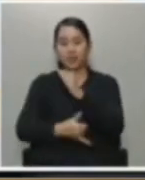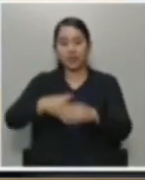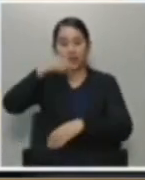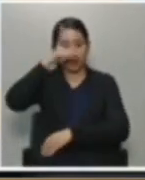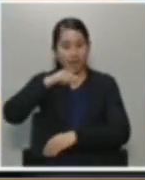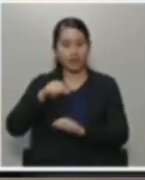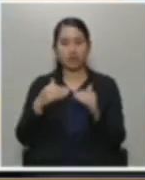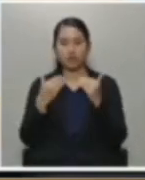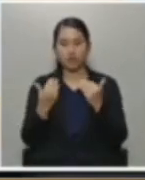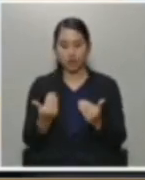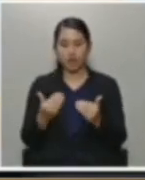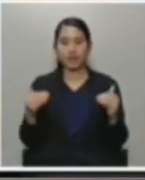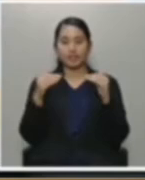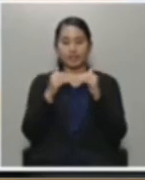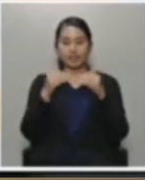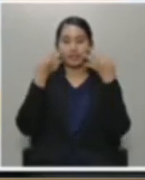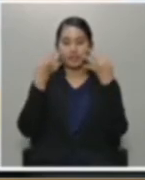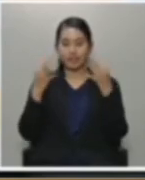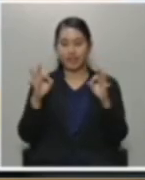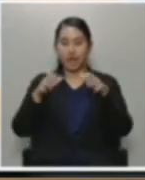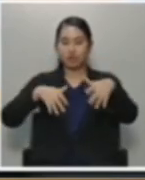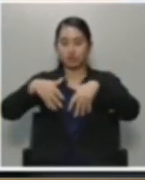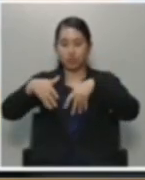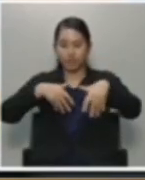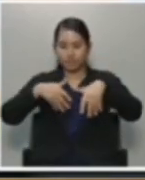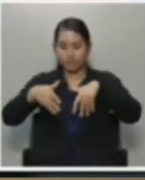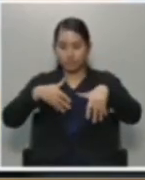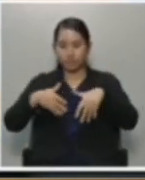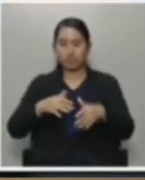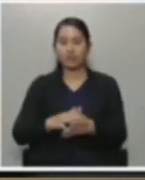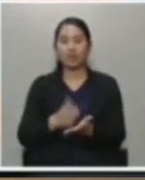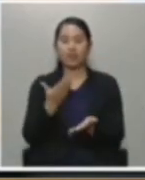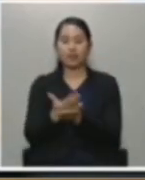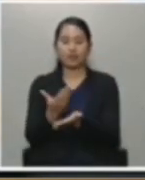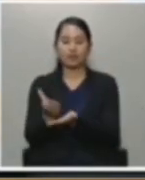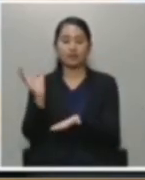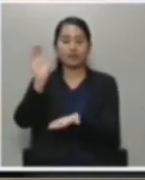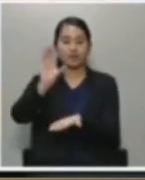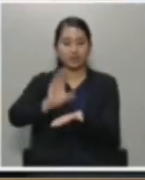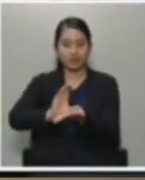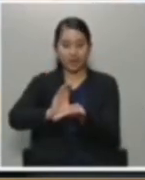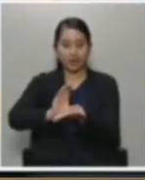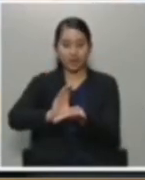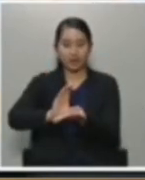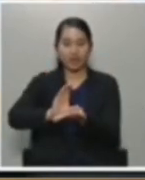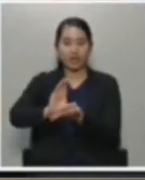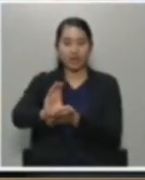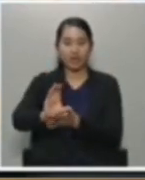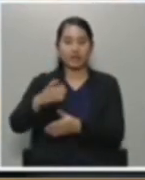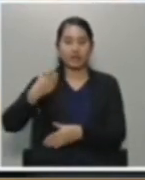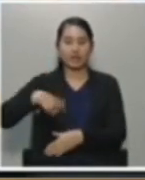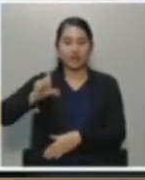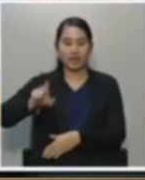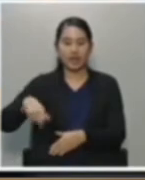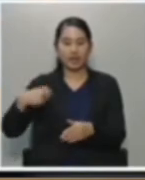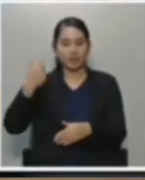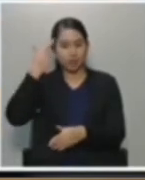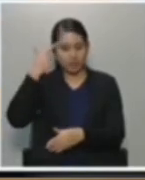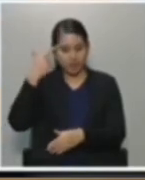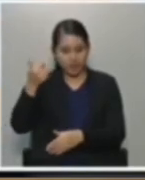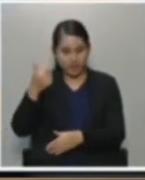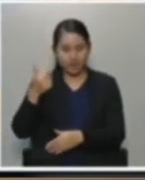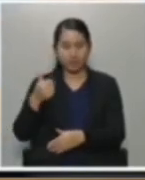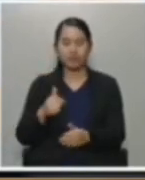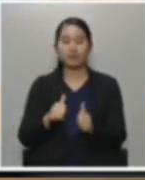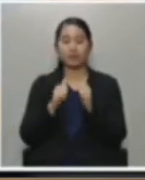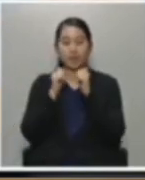ทูนสิทธิเสรีภาพของประชาชนจึงได้จัดงบประมาณให้ทนายความเก่งๆทนายดีๆเนี่ย